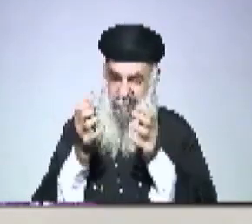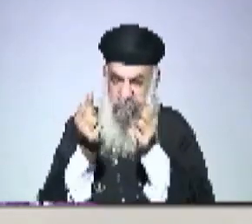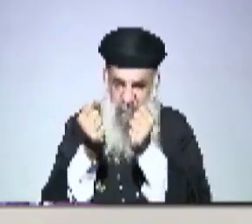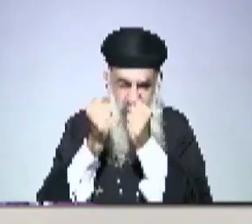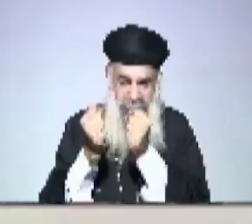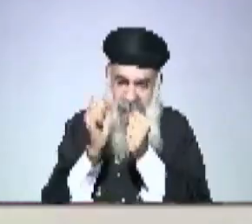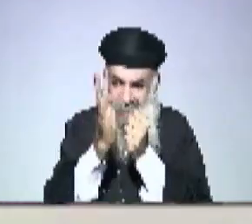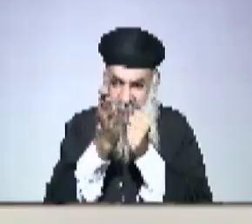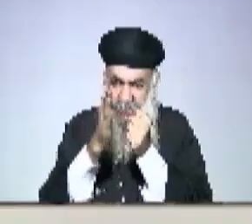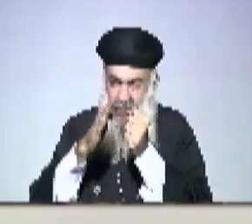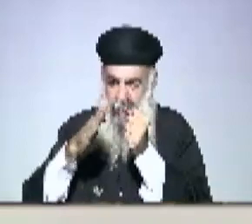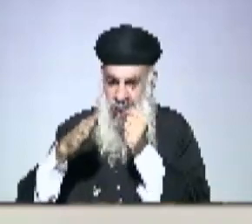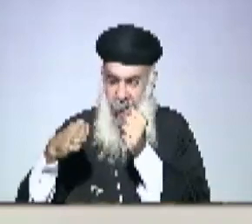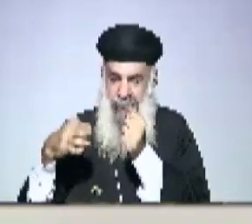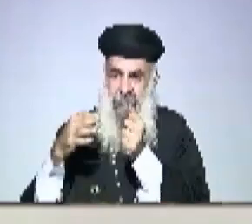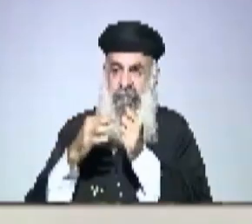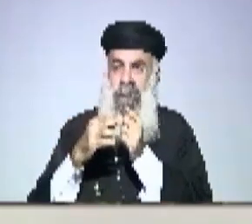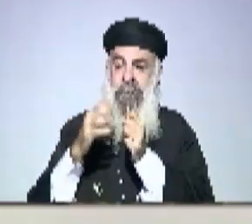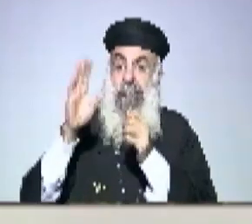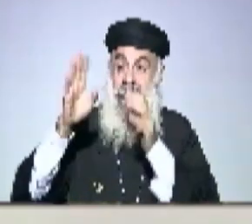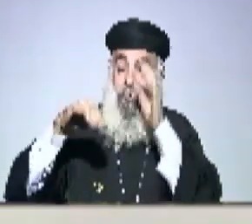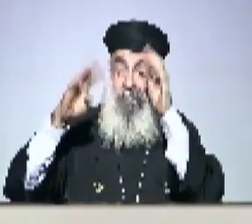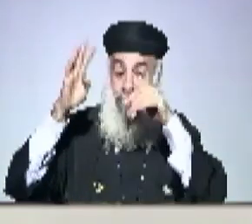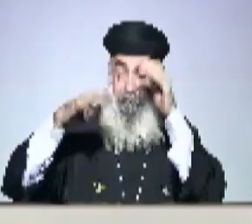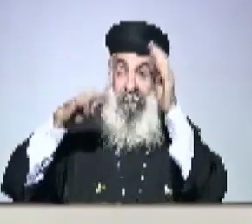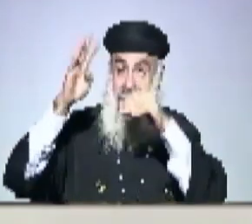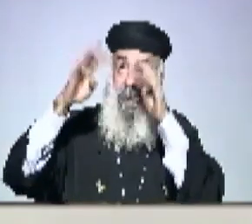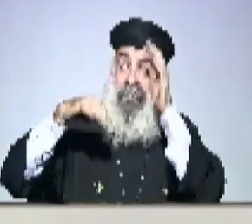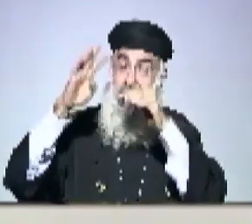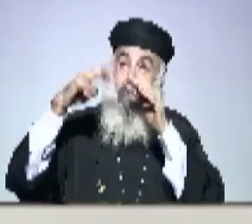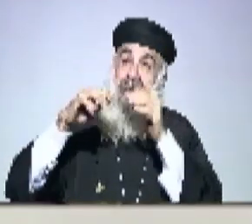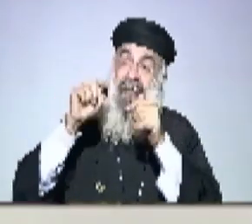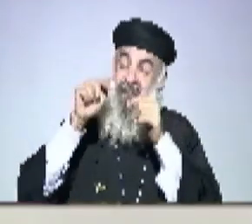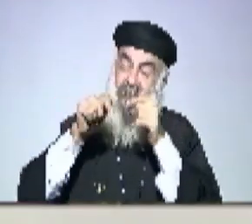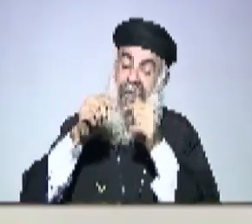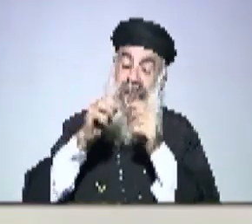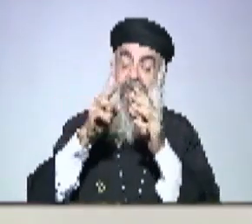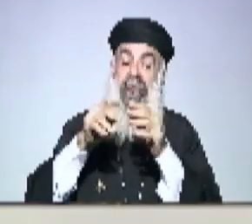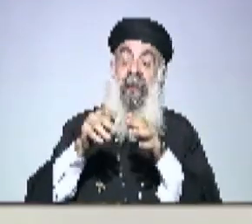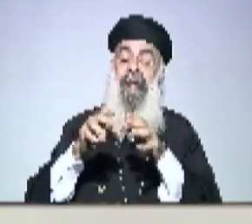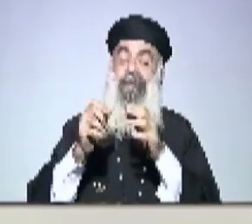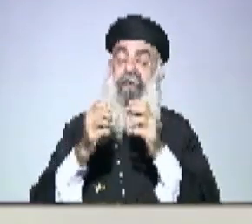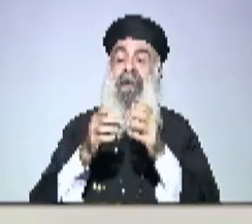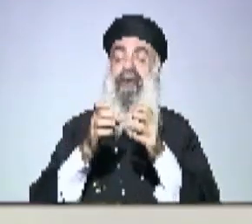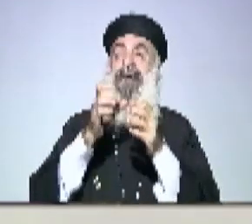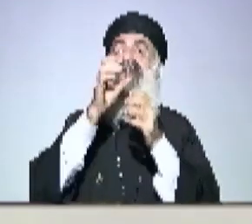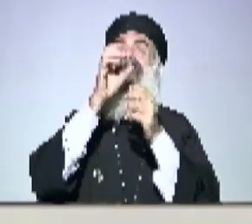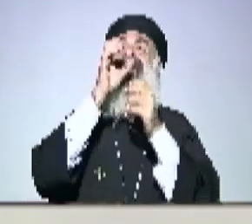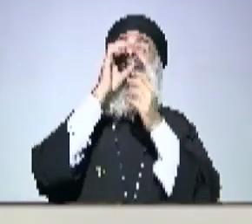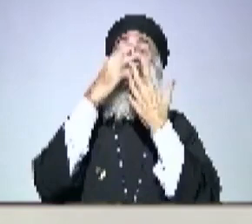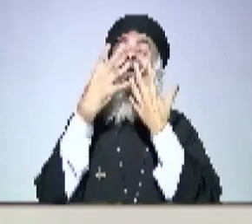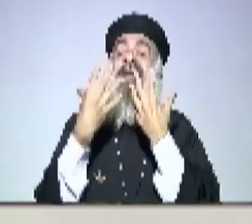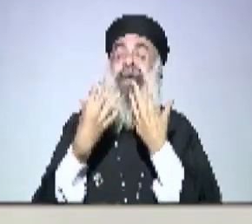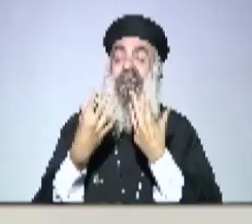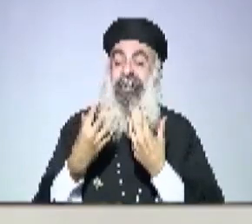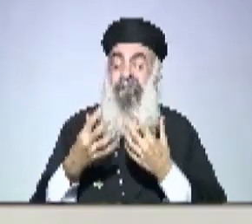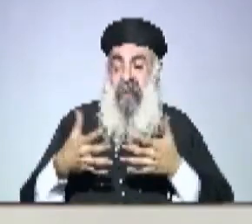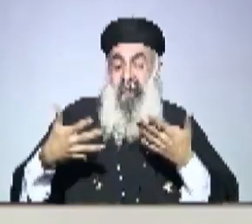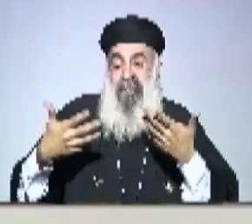وتتشقق او ما تنزل الامطار تحس الارض كانها فرحت